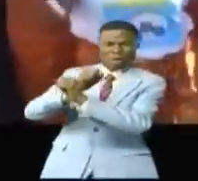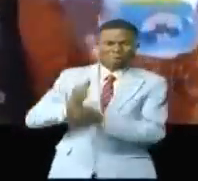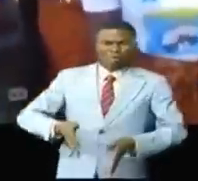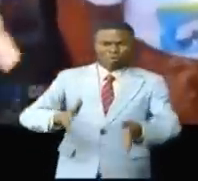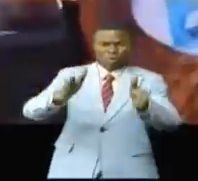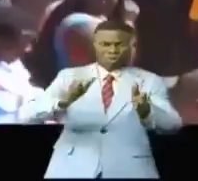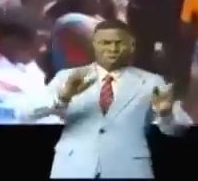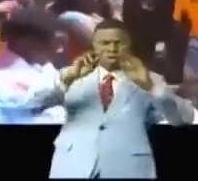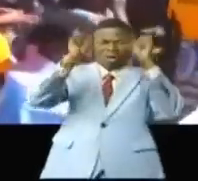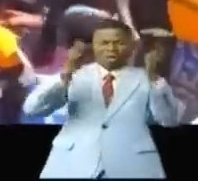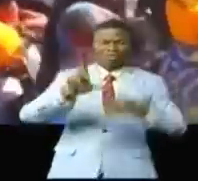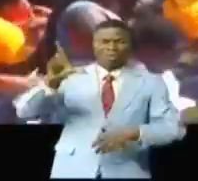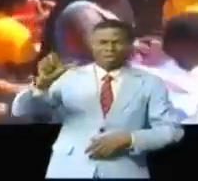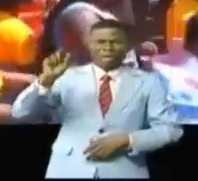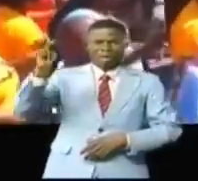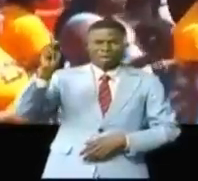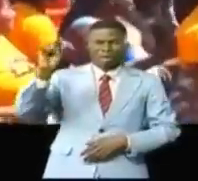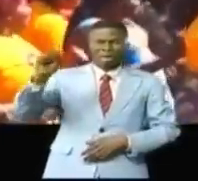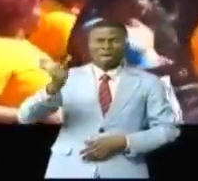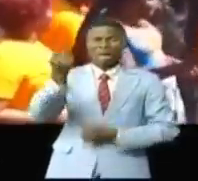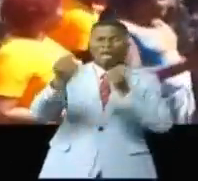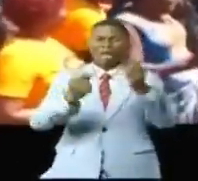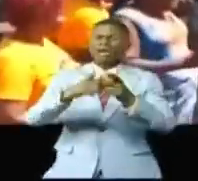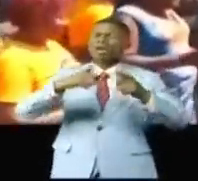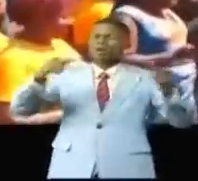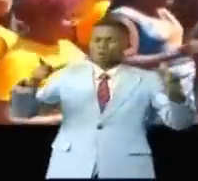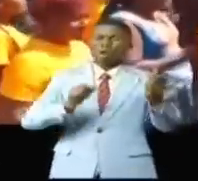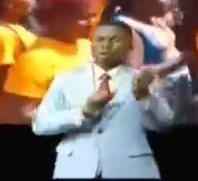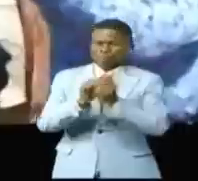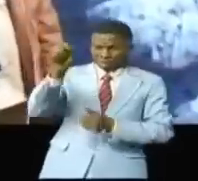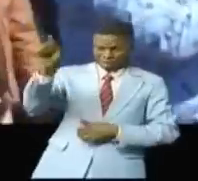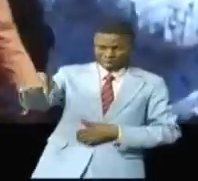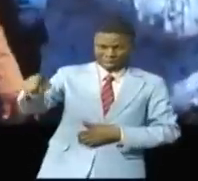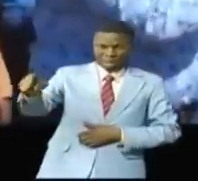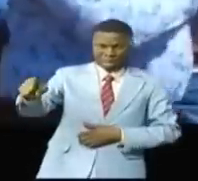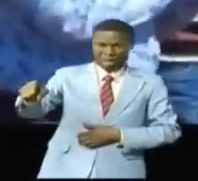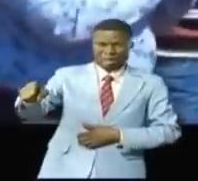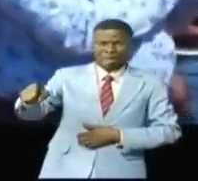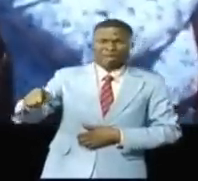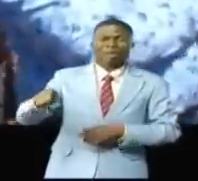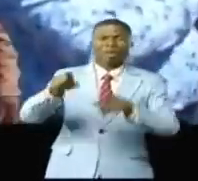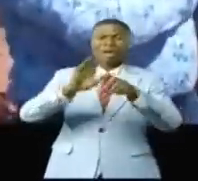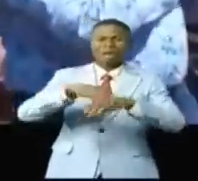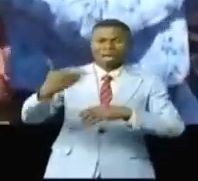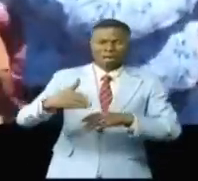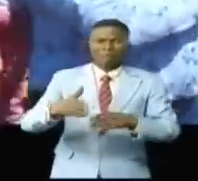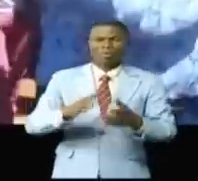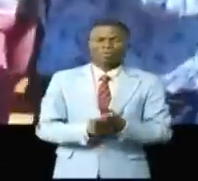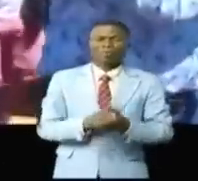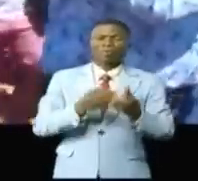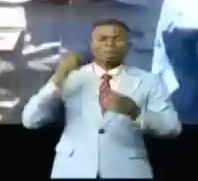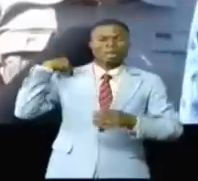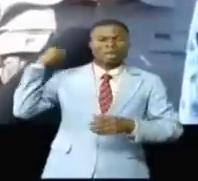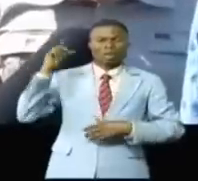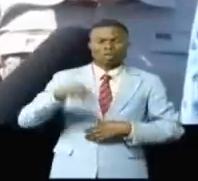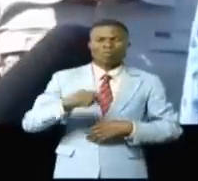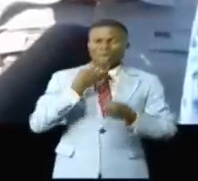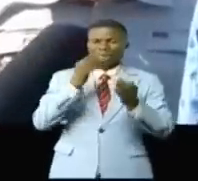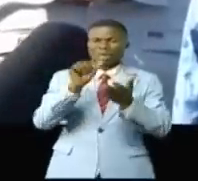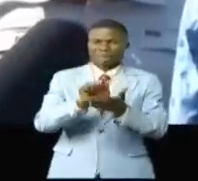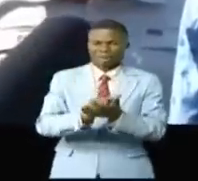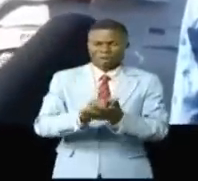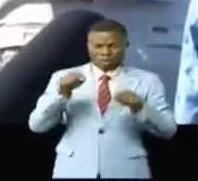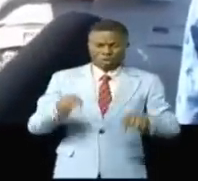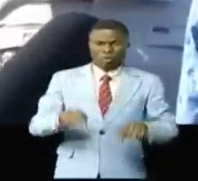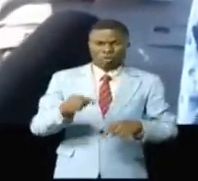ville de Likasi. Seuls les camions poids lourds doivent commencer à emprunter ce tronçon, a précisé le gouverneur de province. Aujourd'hui, nous